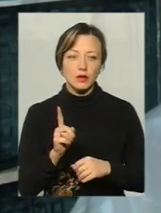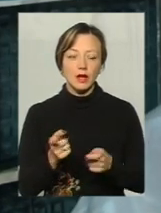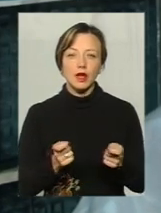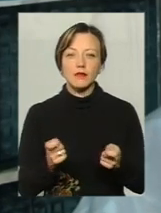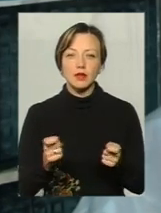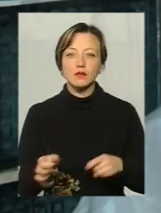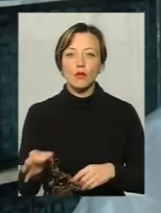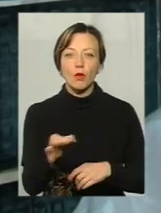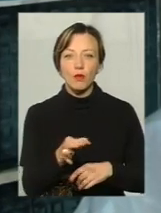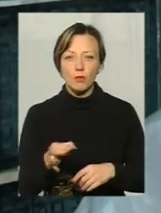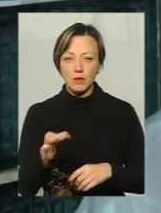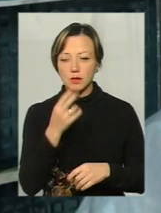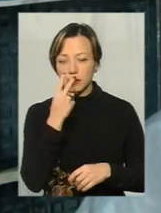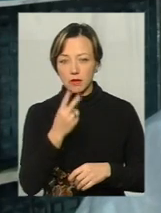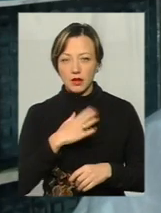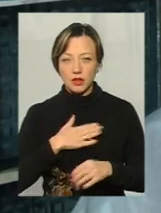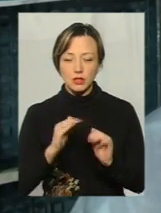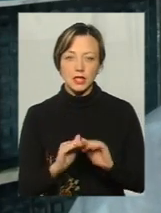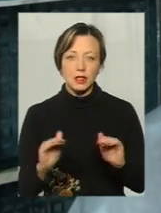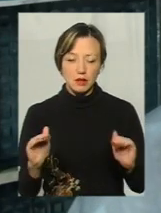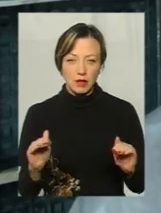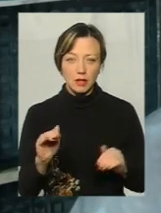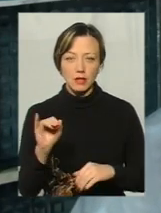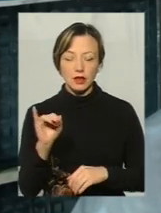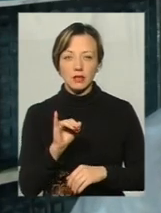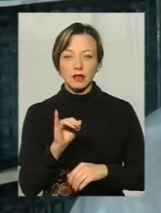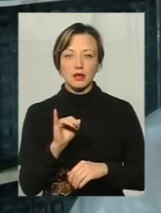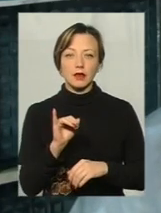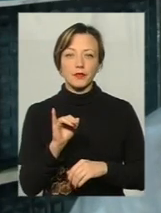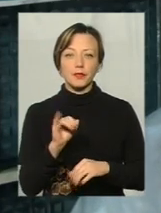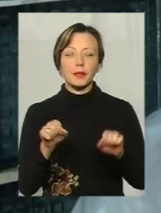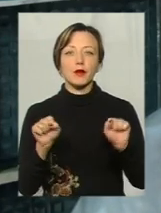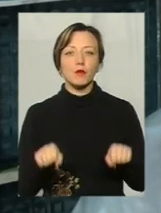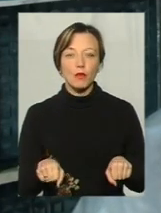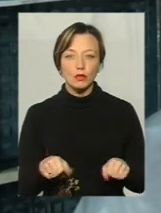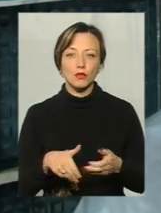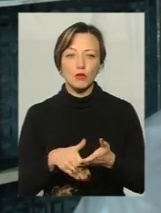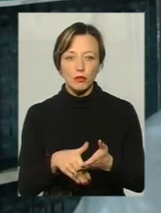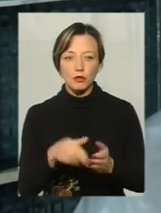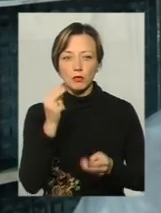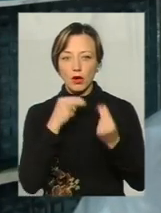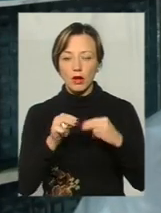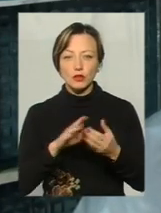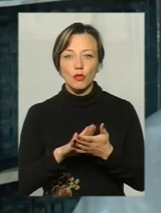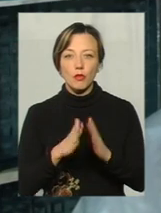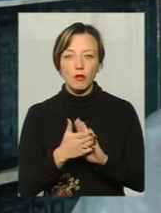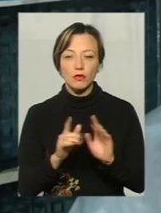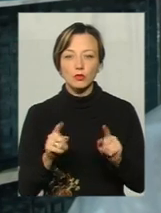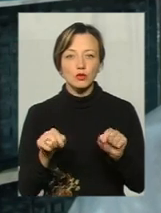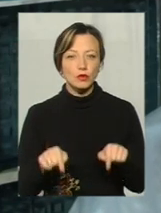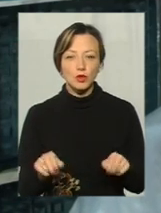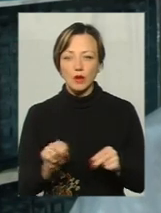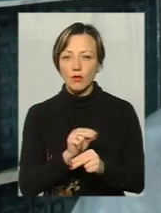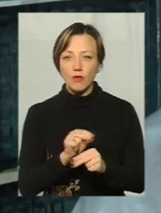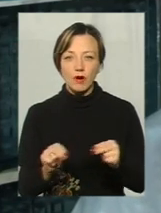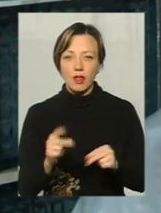керівництво області зглянеться над нашими дітками, що може і допоможе покращити умови, тому що тут